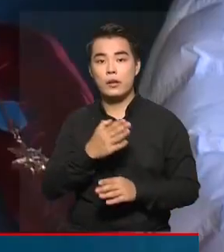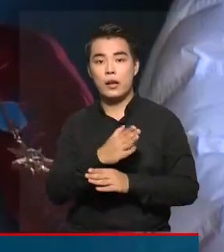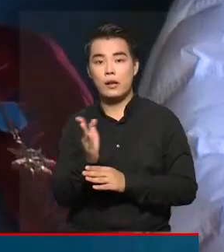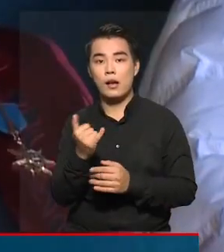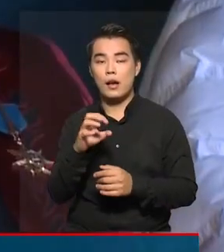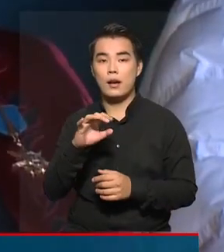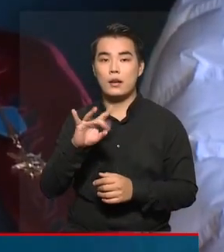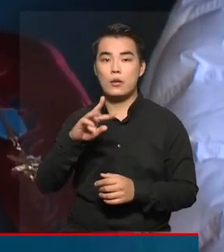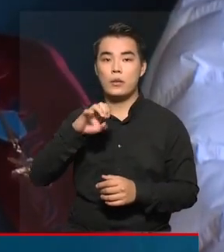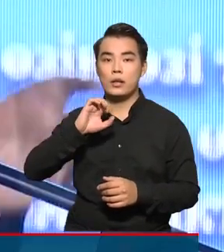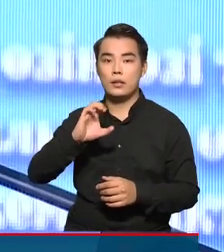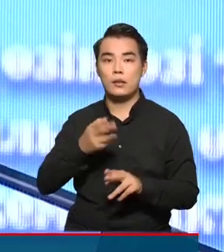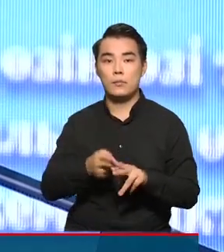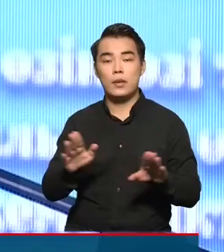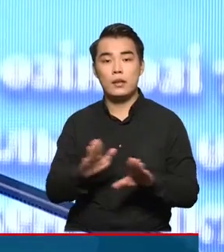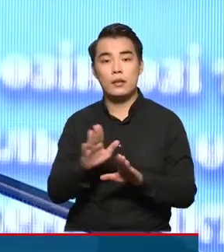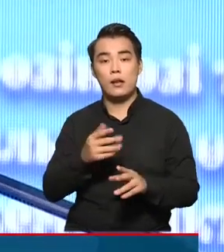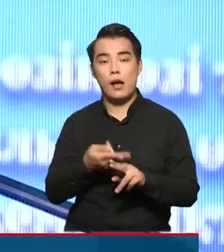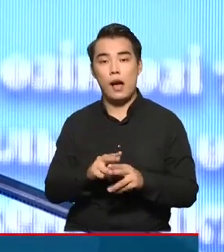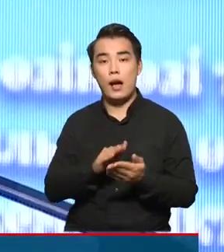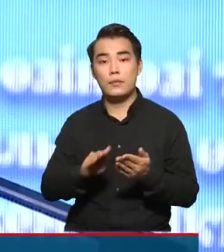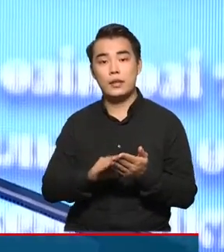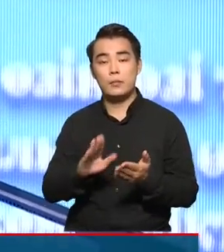ария, романс пен әннің авторы.